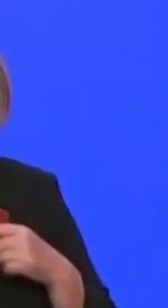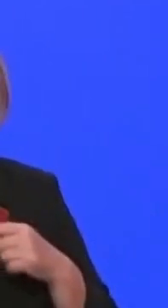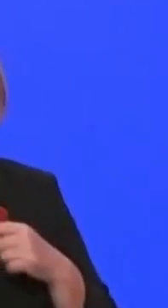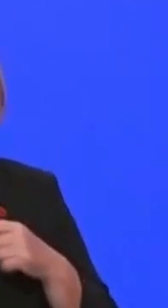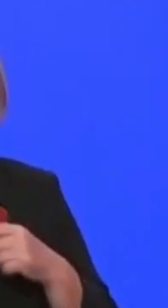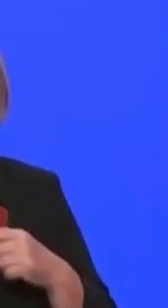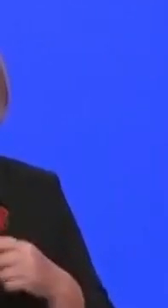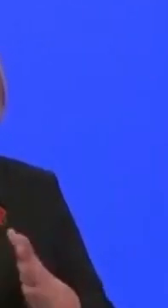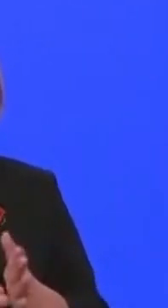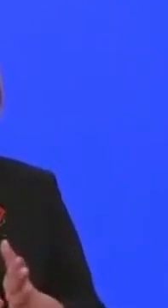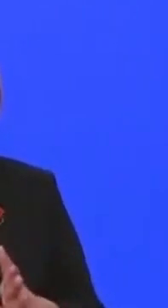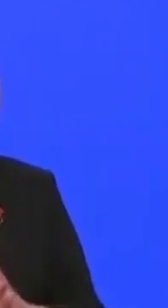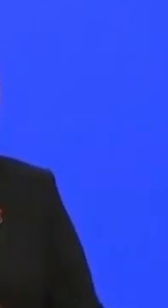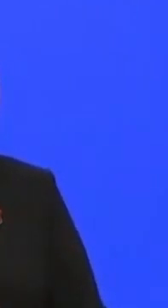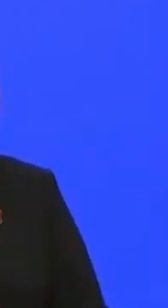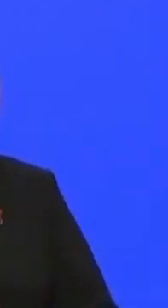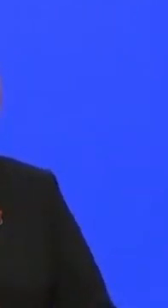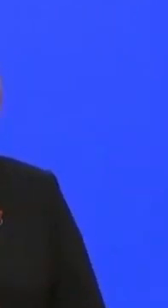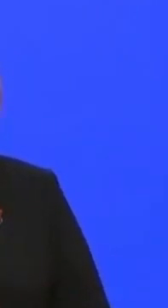ju vozimo tamo.